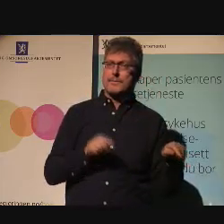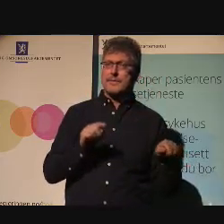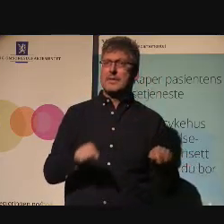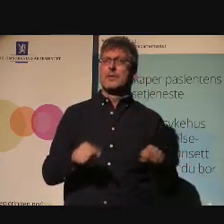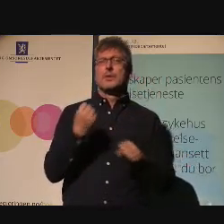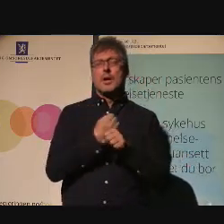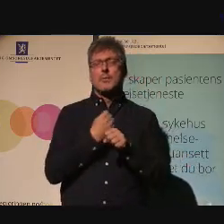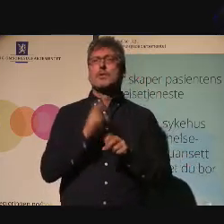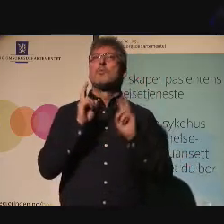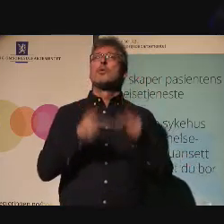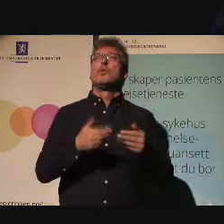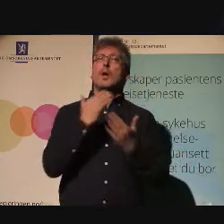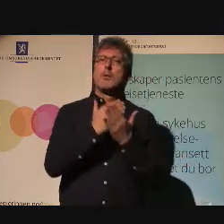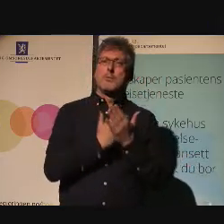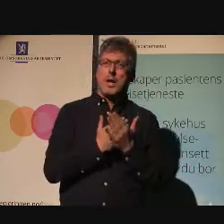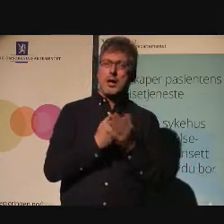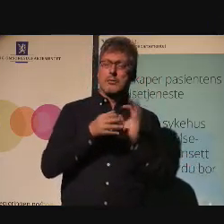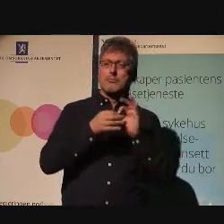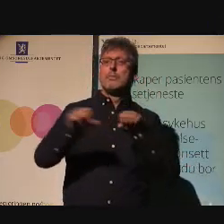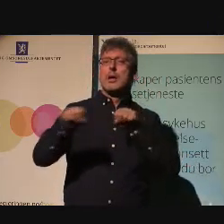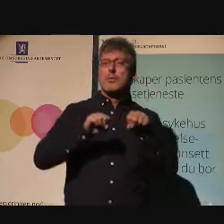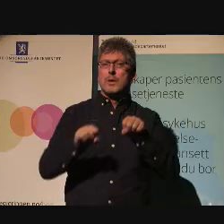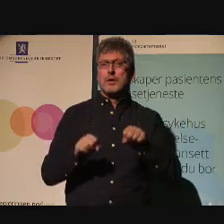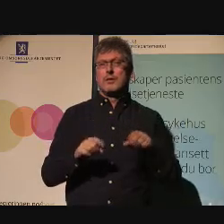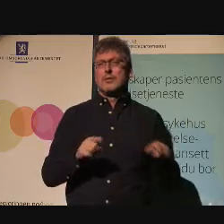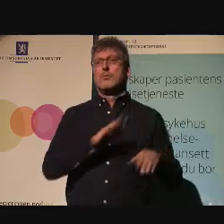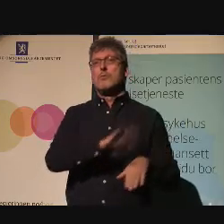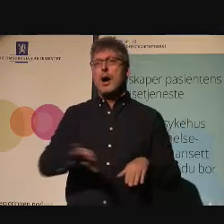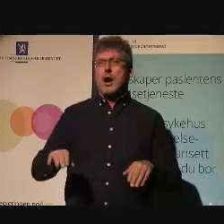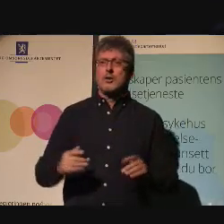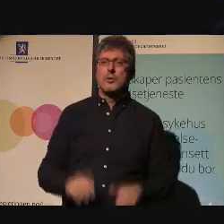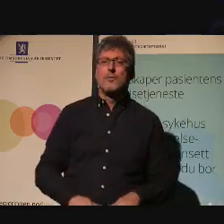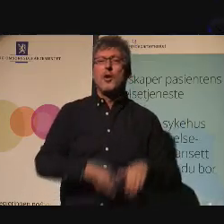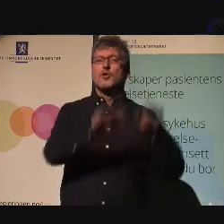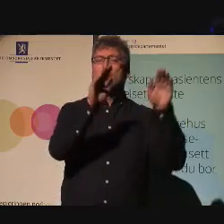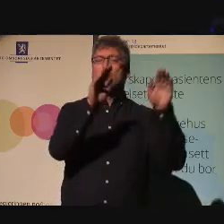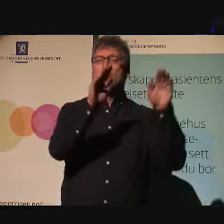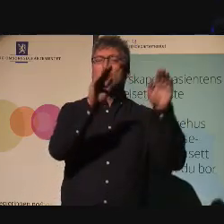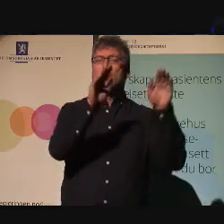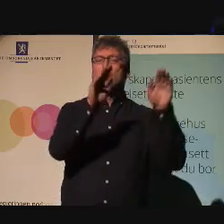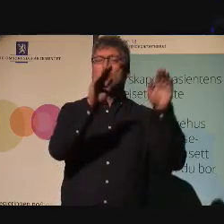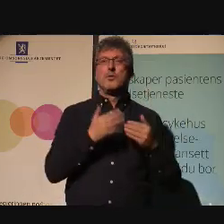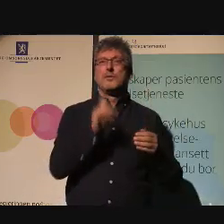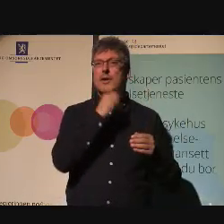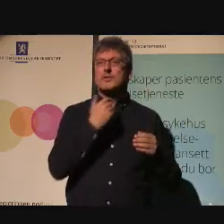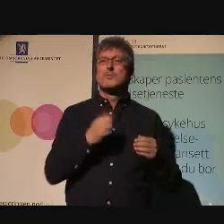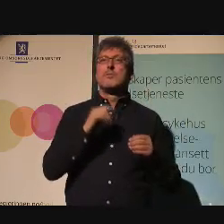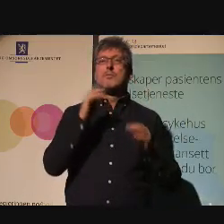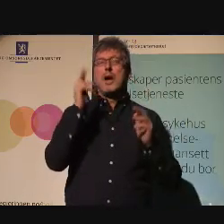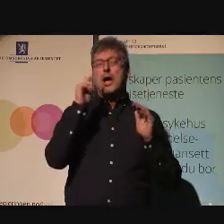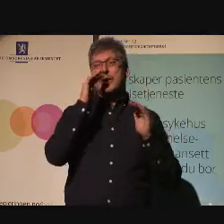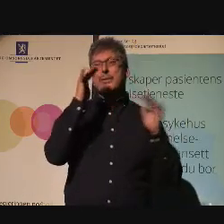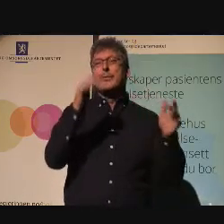gjort i kommunene knyttet til barn som vokser opp i familier med rusavhengighet, i de møtene som vi har med blant